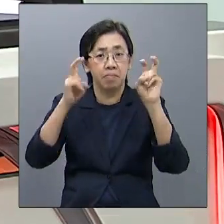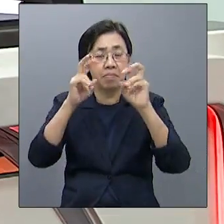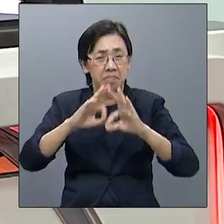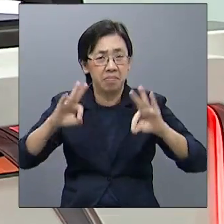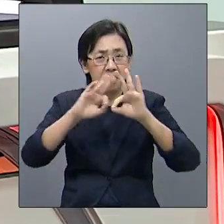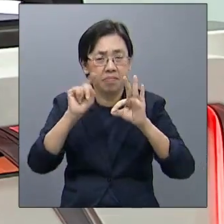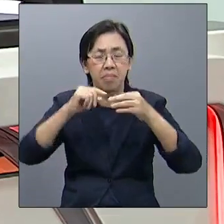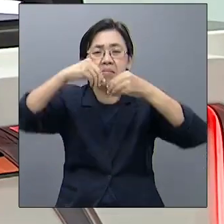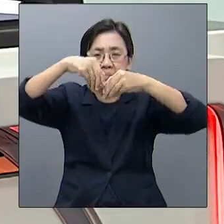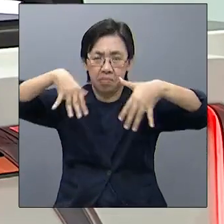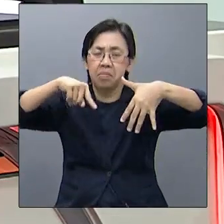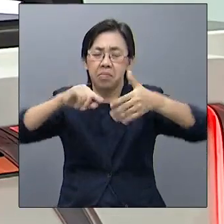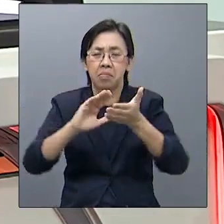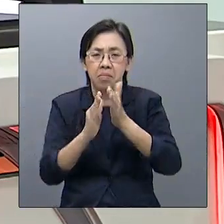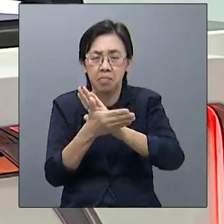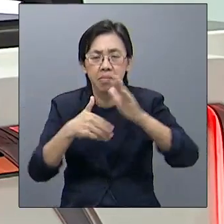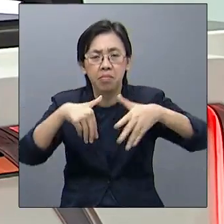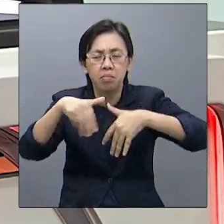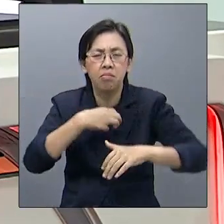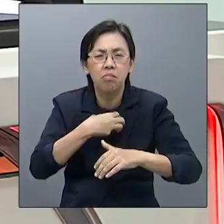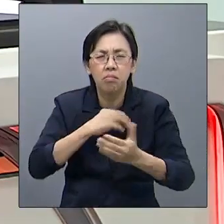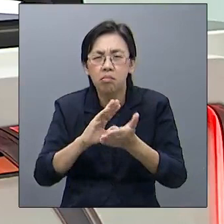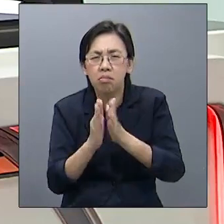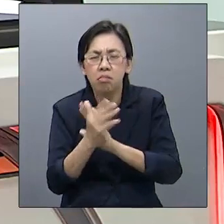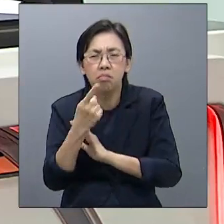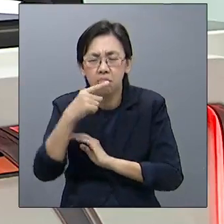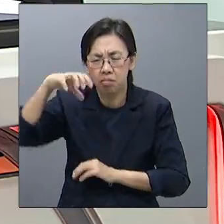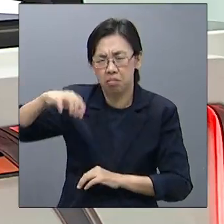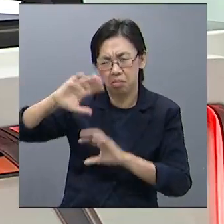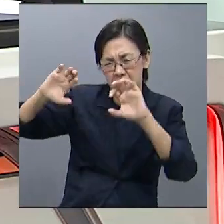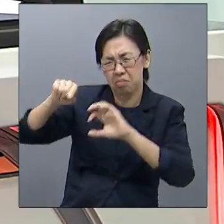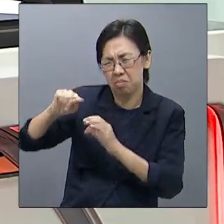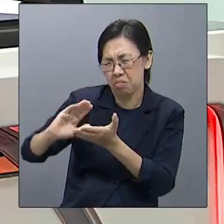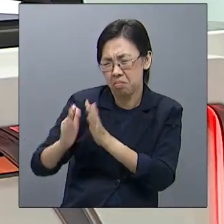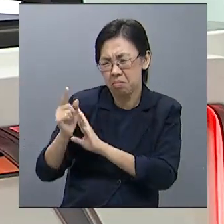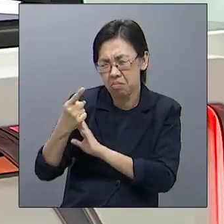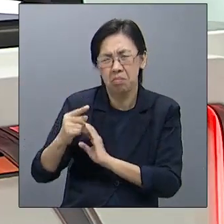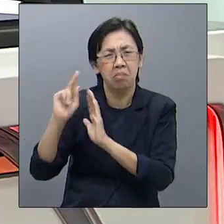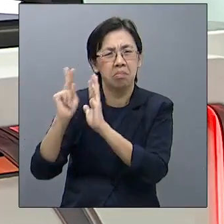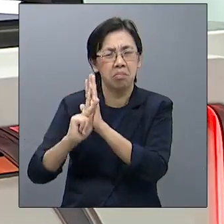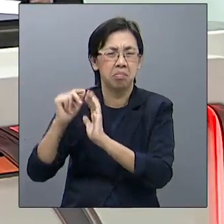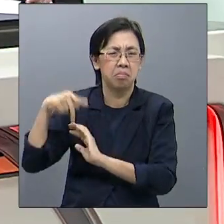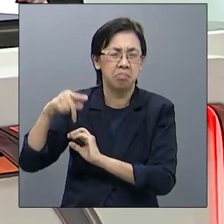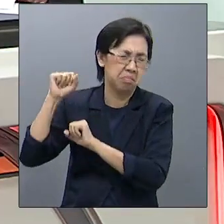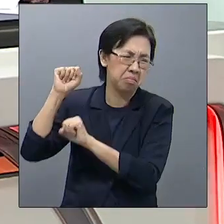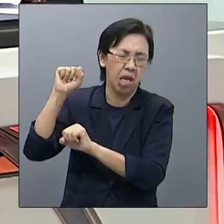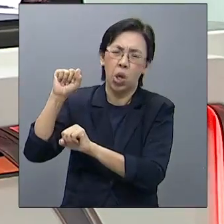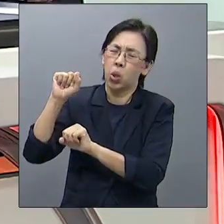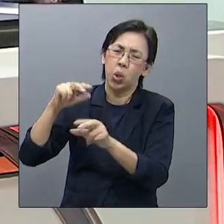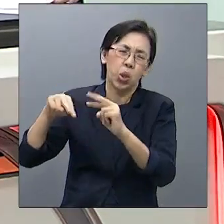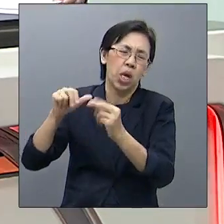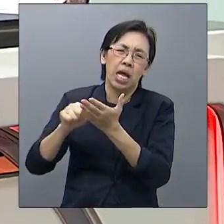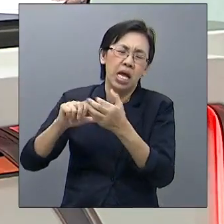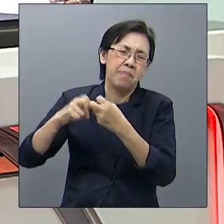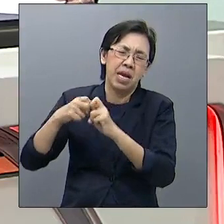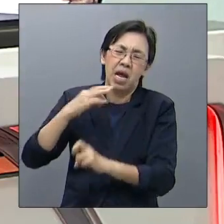เชิงโครงสรางค่ะ ซึงคนน maneuhewisakี่ conrai มีการปลบเปลี่ยนหนวยงานของรัฐที่ใช้กดหมายพเศษในการดูแลปัหาอยู่แล้อ